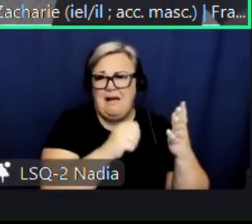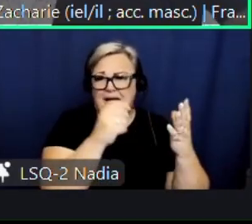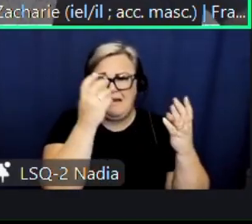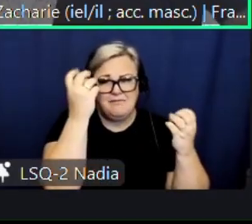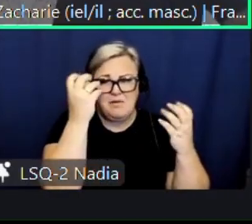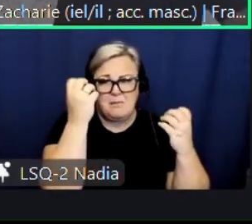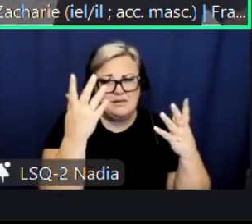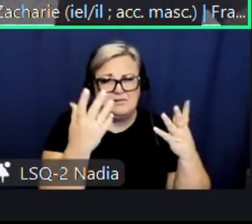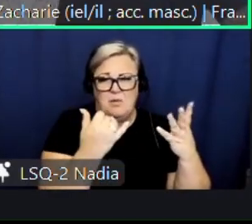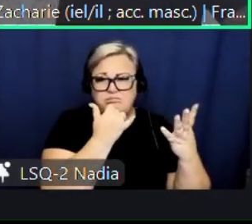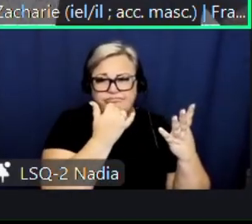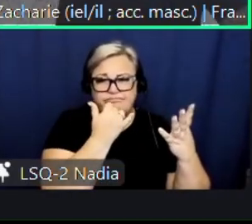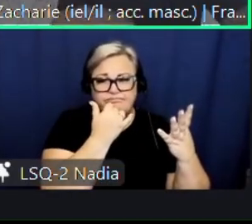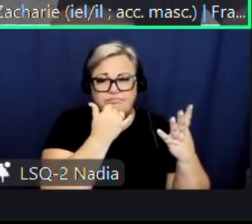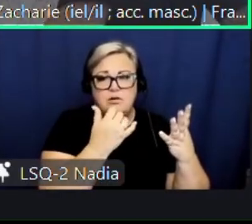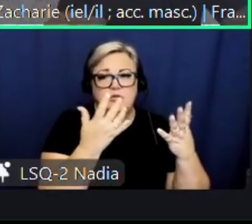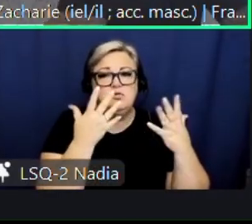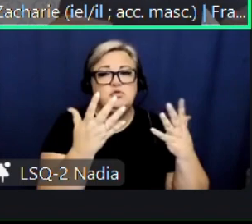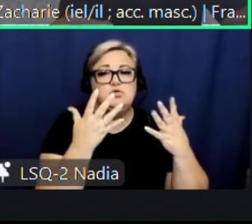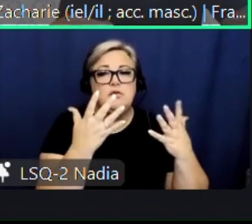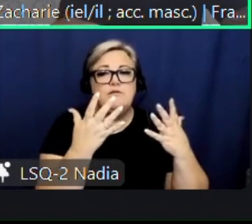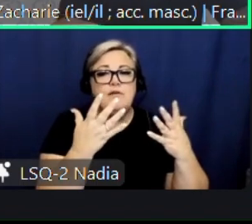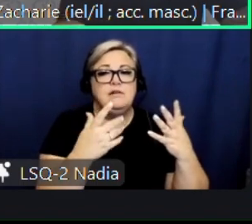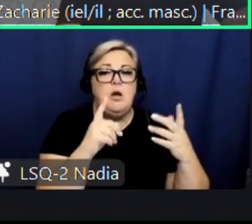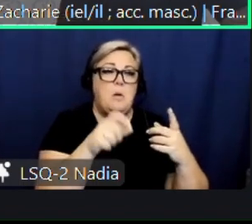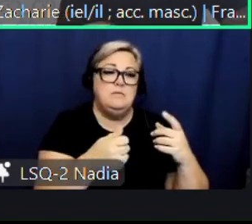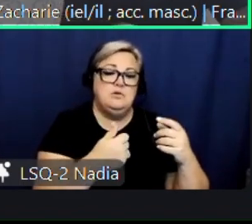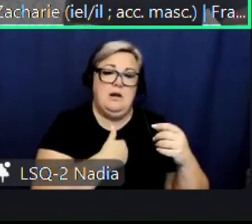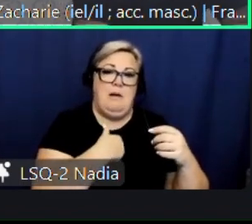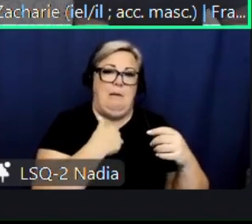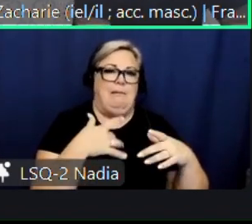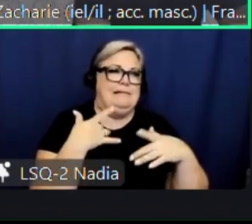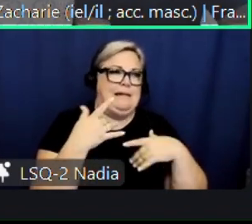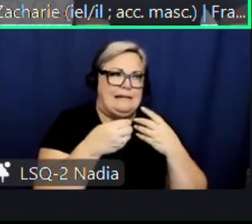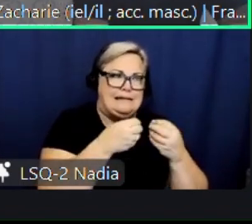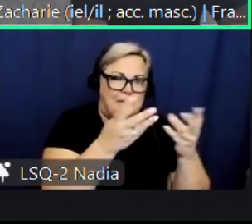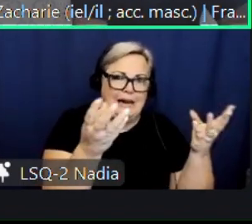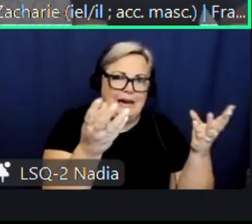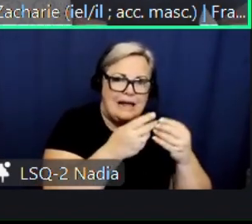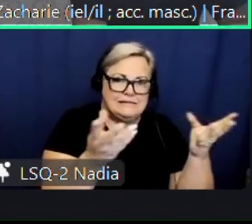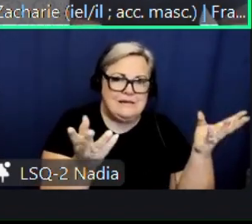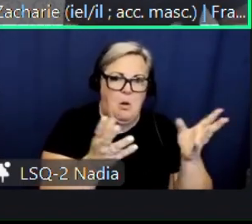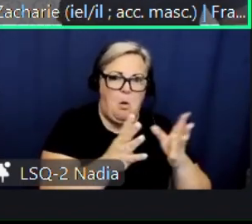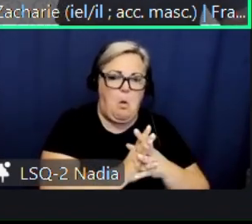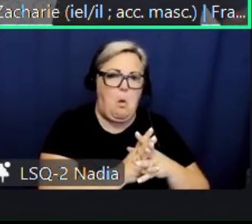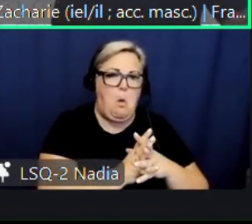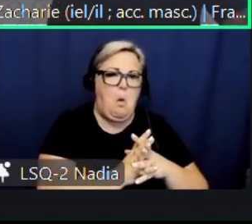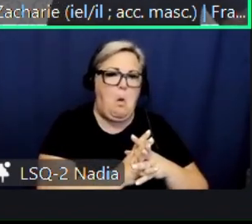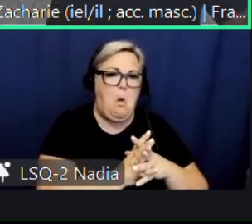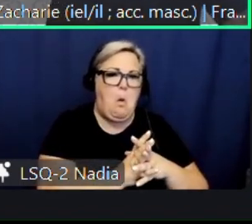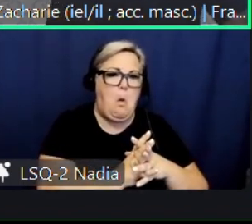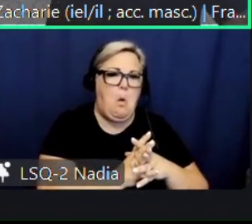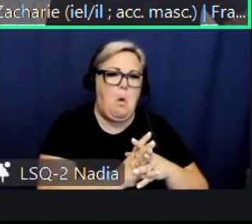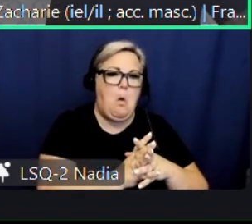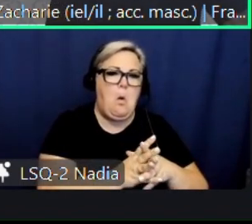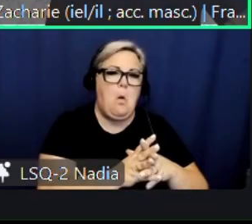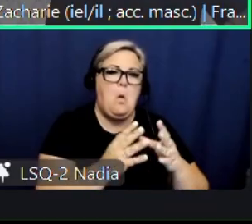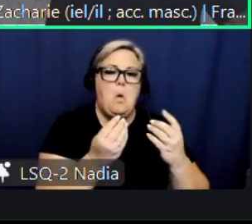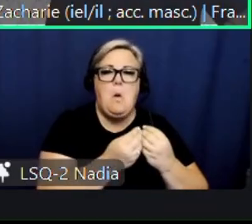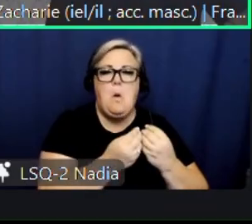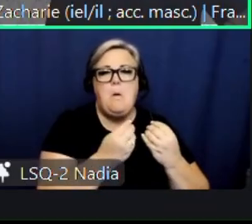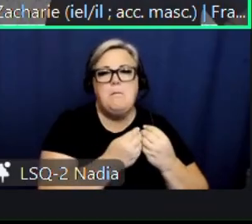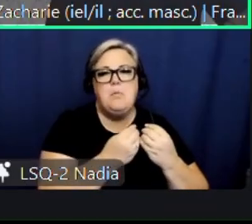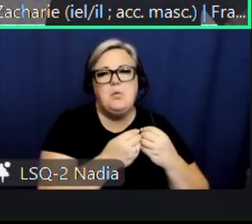de leurs prestataires. Elles font souvent de la sensibilisation lors de leurs rendez-vous. Il y a aussi malheureusement encore de